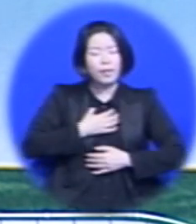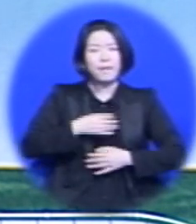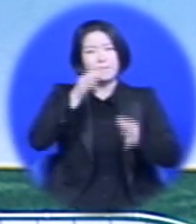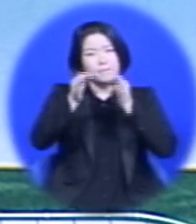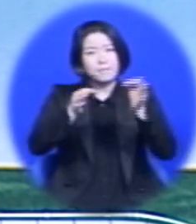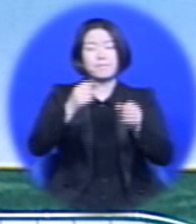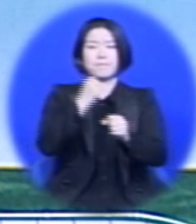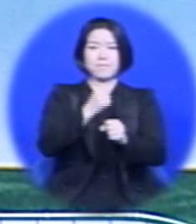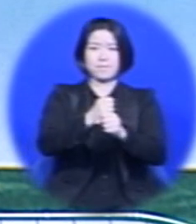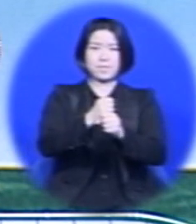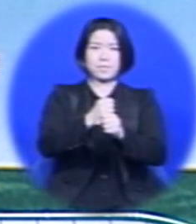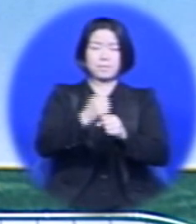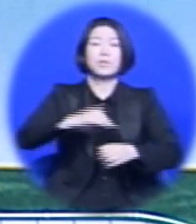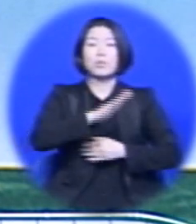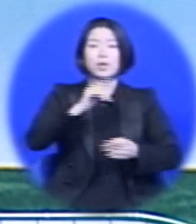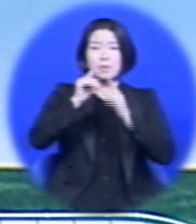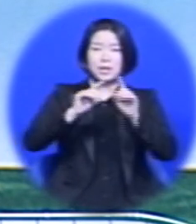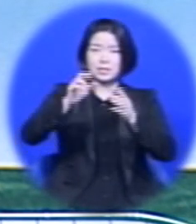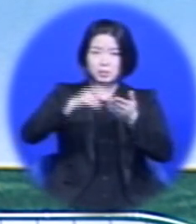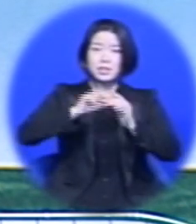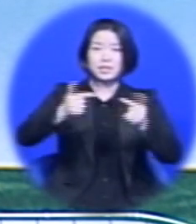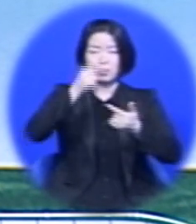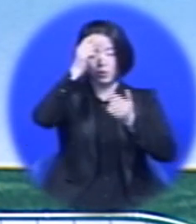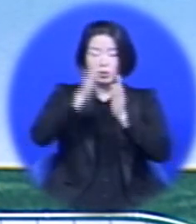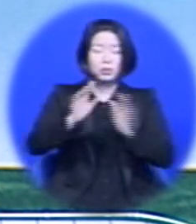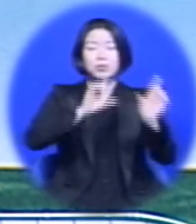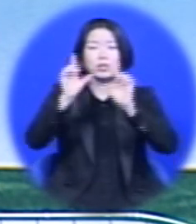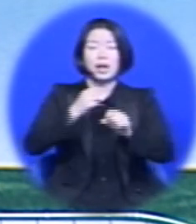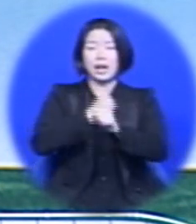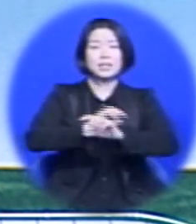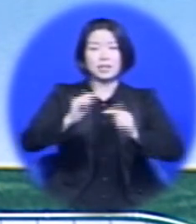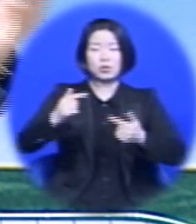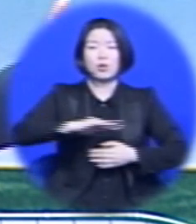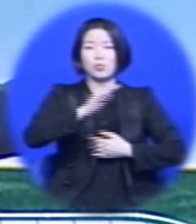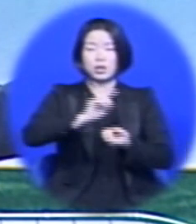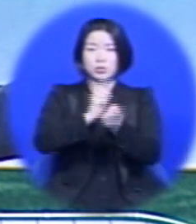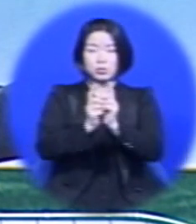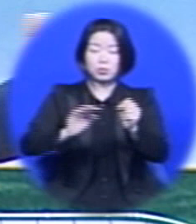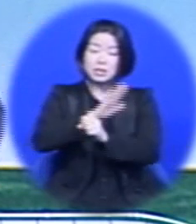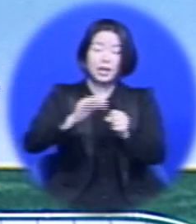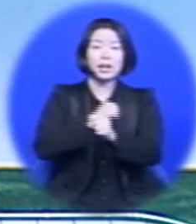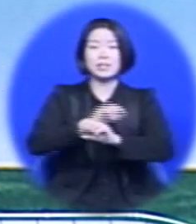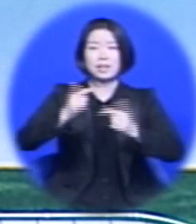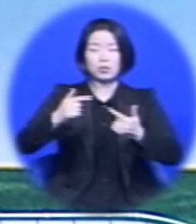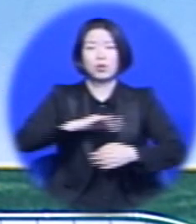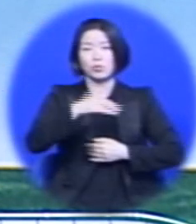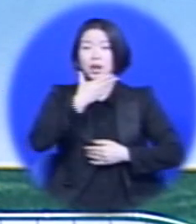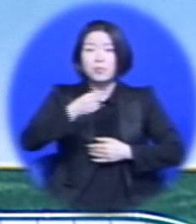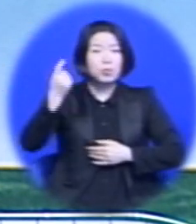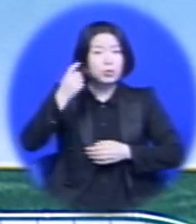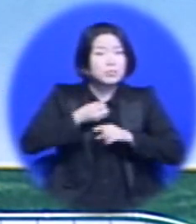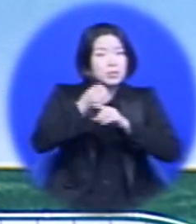것입니다 우리가 말씀을 읽지 않고 기도 생활하지 않고 우리가 서로 사랑하지 않고 우리가 복음을 전하지